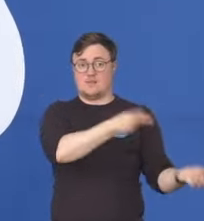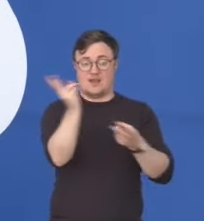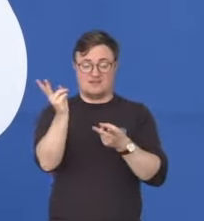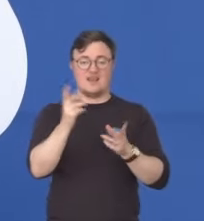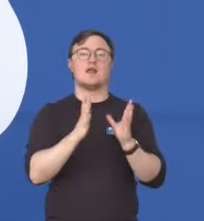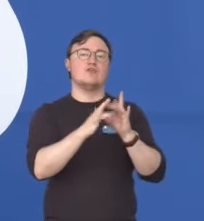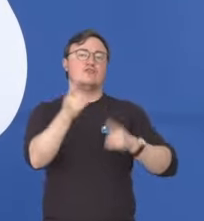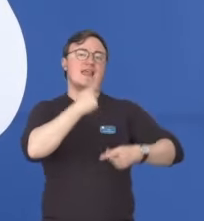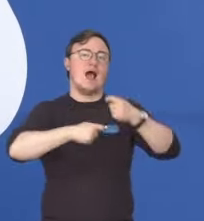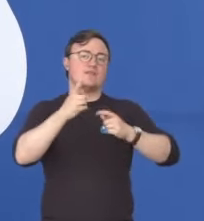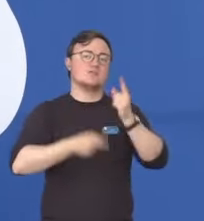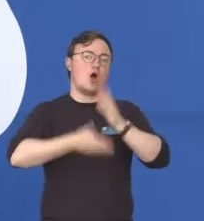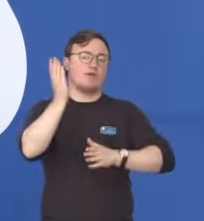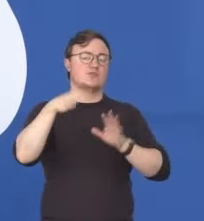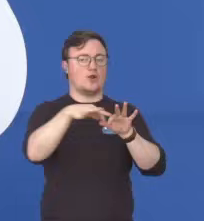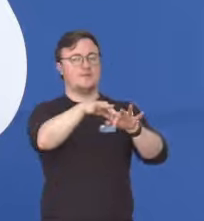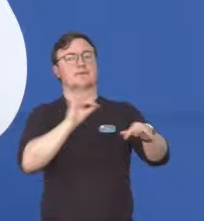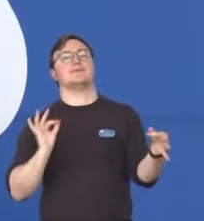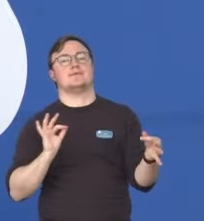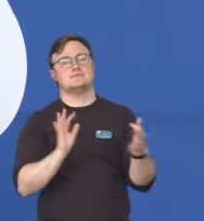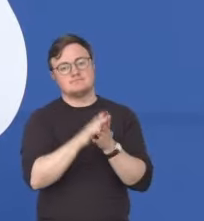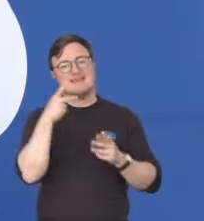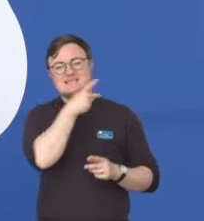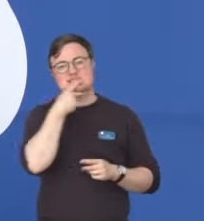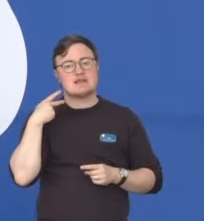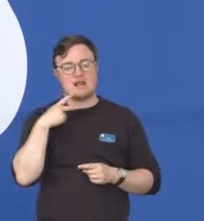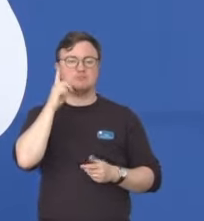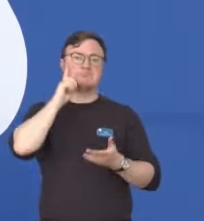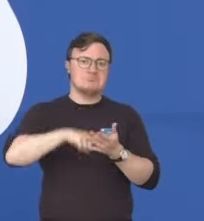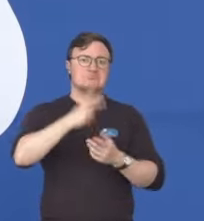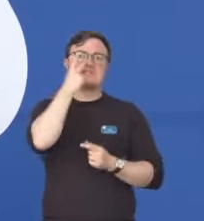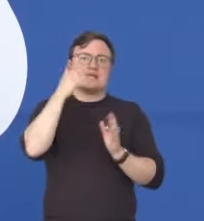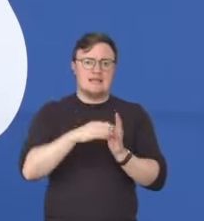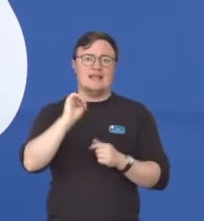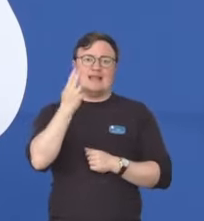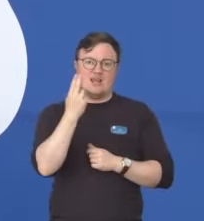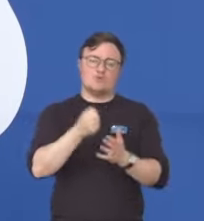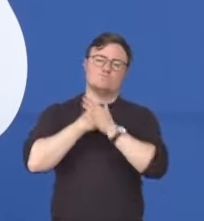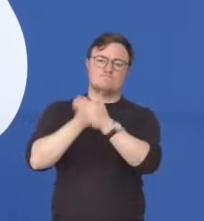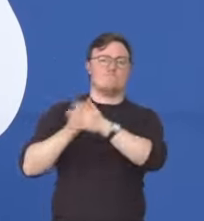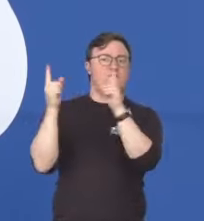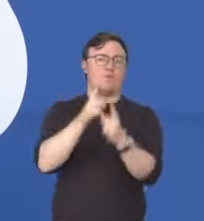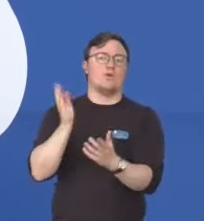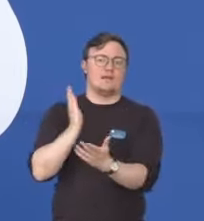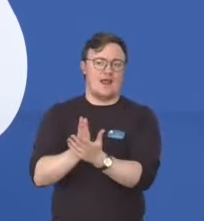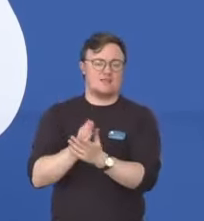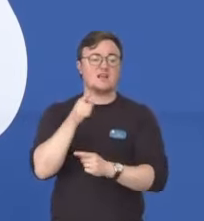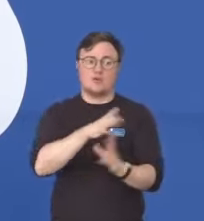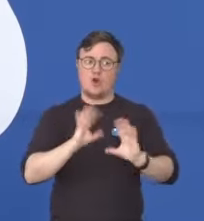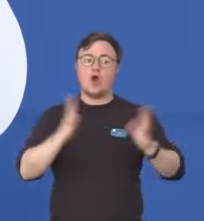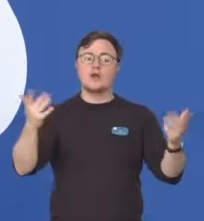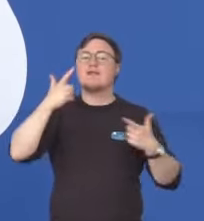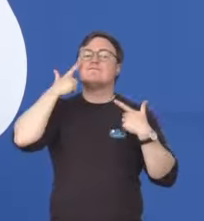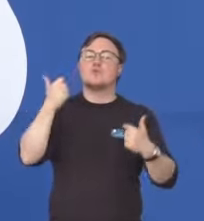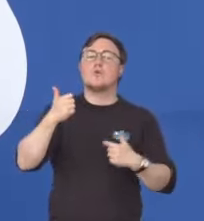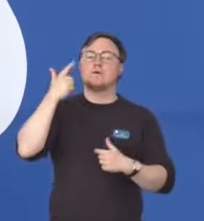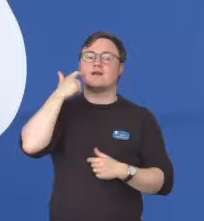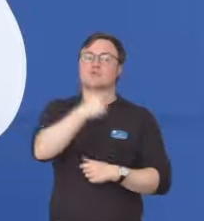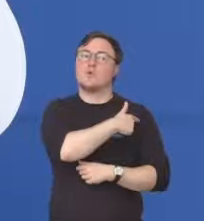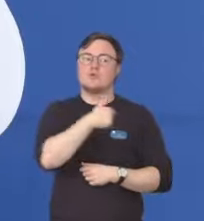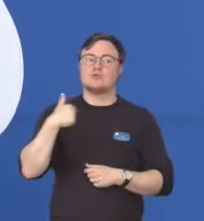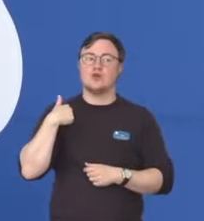frihandelsavtal man har med Israel just nu för att se till att EU faktiskt på riktigt står upp bakom folkrätten. Det tror jag också skulle öka förtroendet för politiken